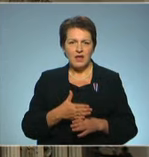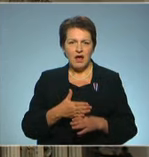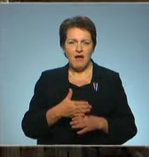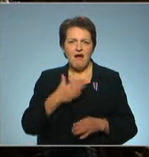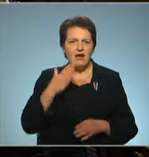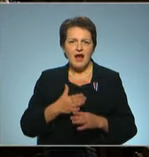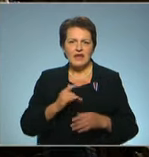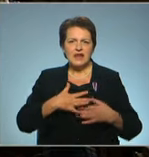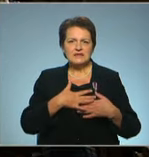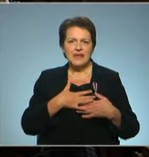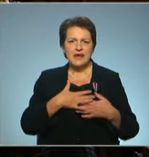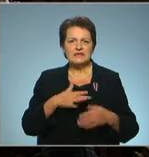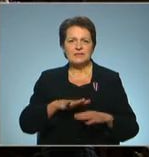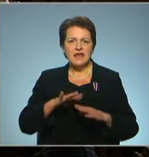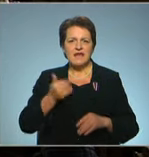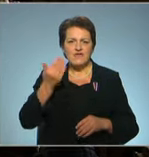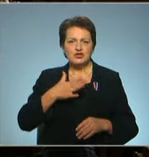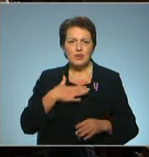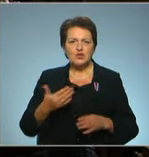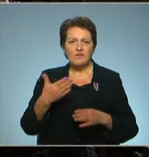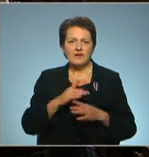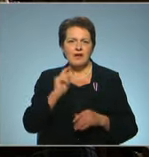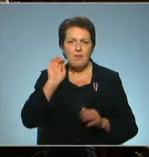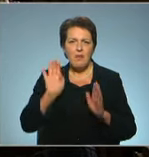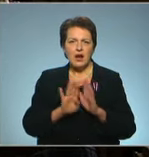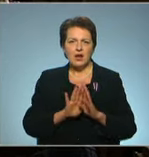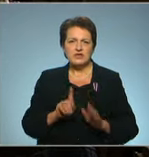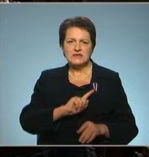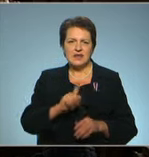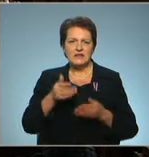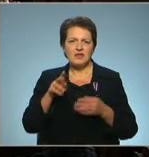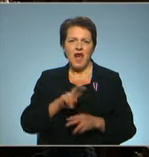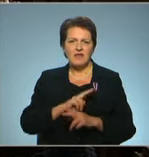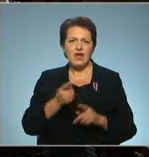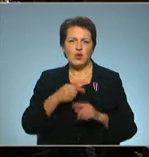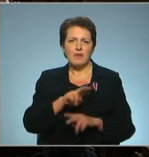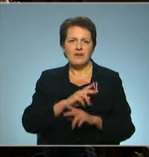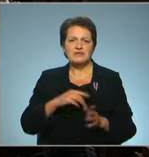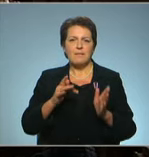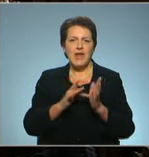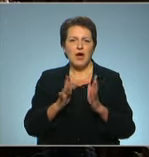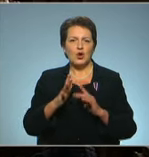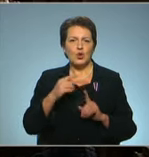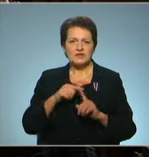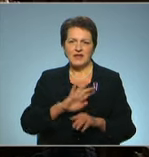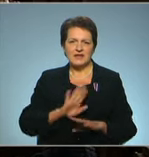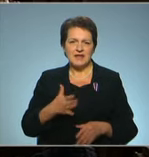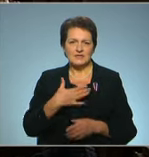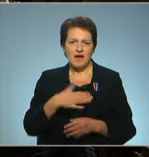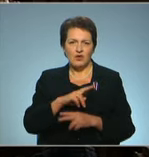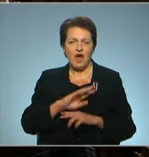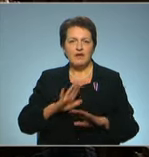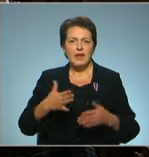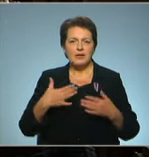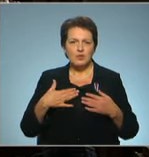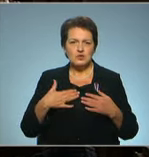Radikālas mīlestības dēļ viņš mūsu vietā ir paklausīgs līdz nāvei un mirst pie krusta ne savu nāvi, bet